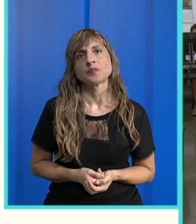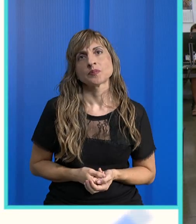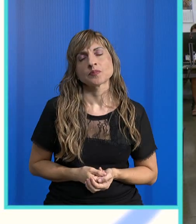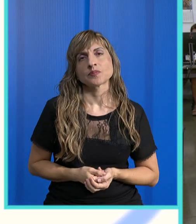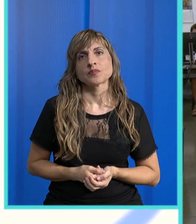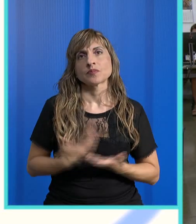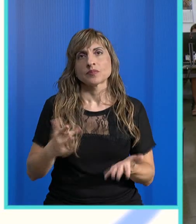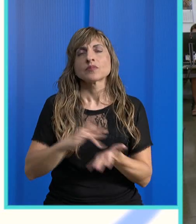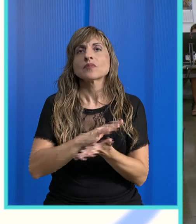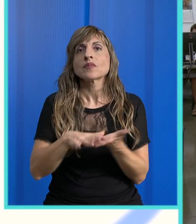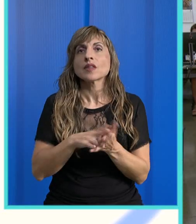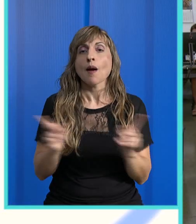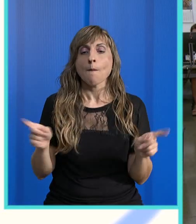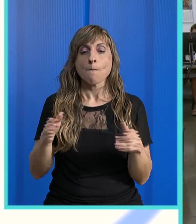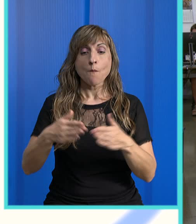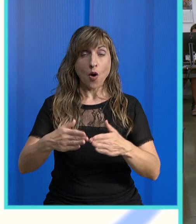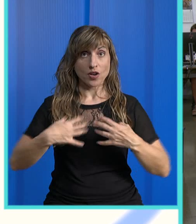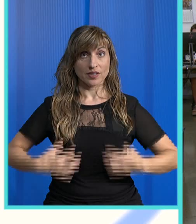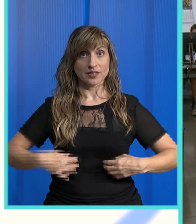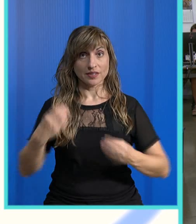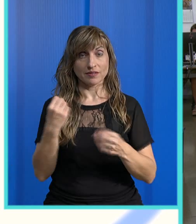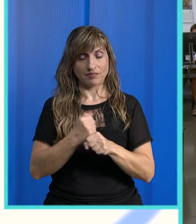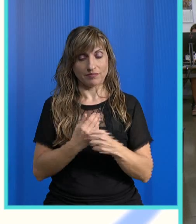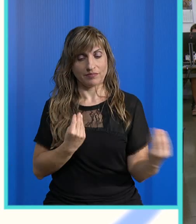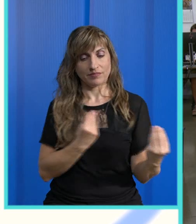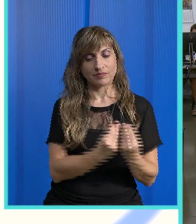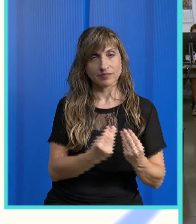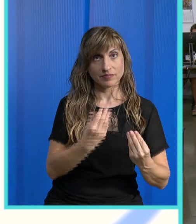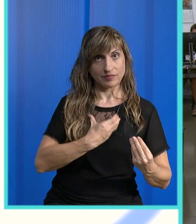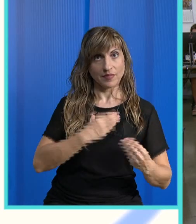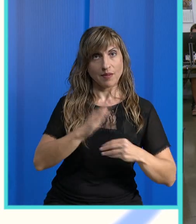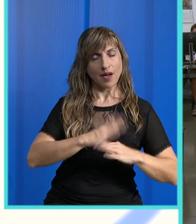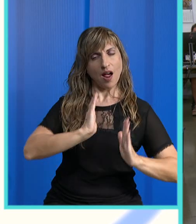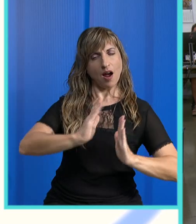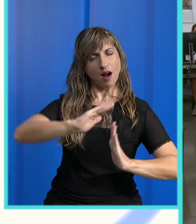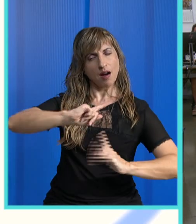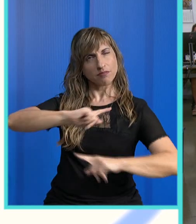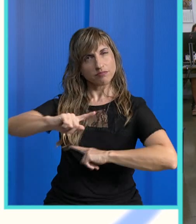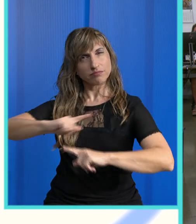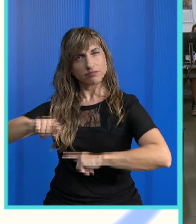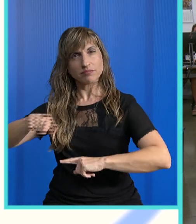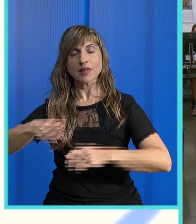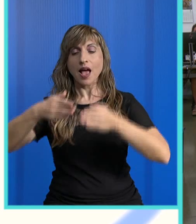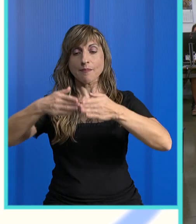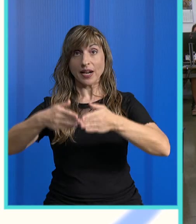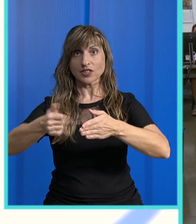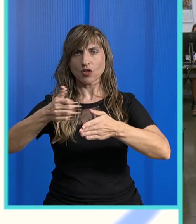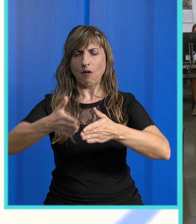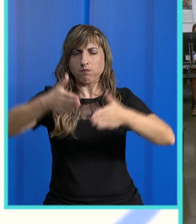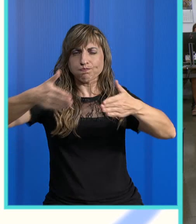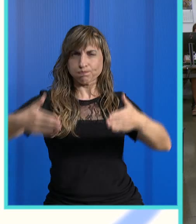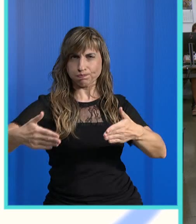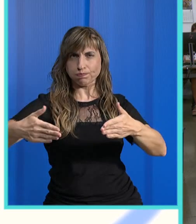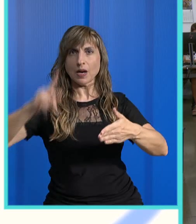I parlem ara del port de Badalona que treballa amb l'Ajuntament per reordenar la seva infraestructura per poder incabir embarcacions més grans i també